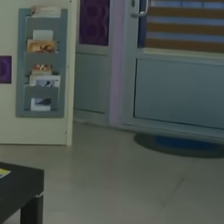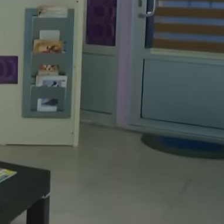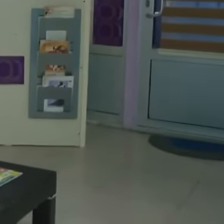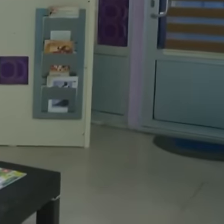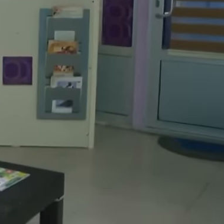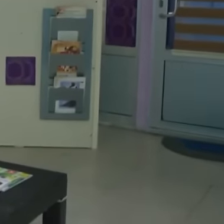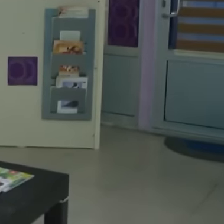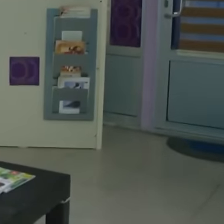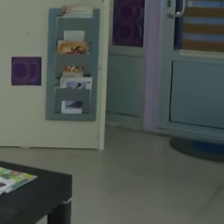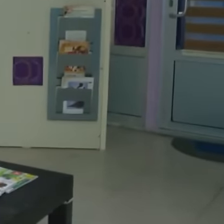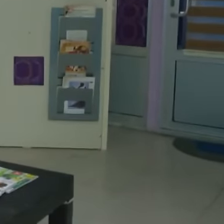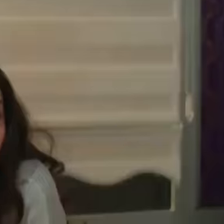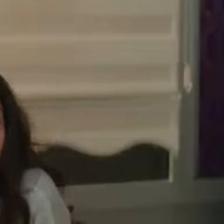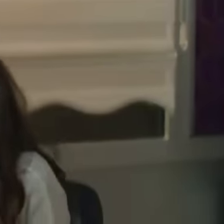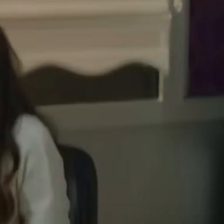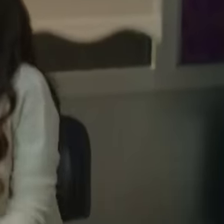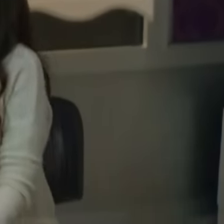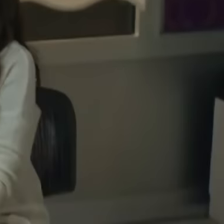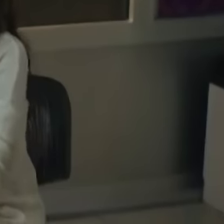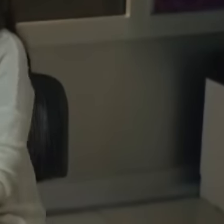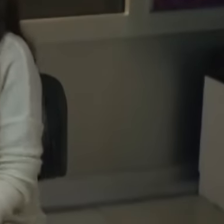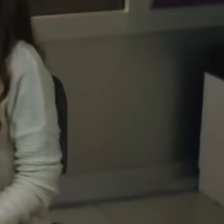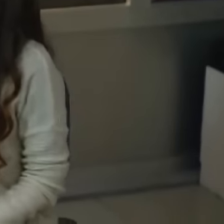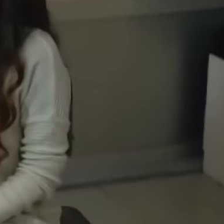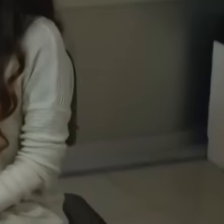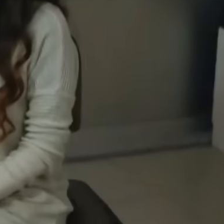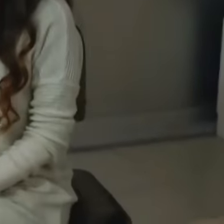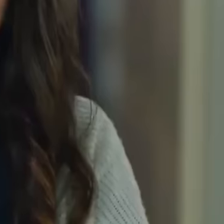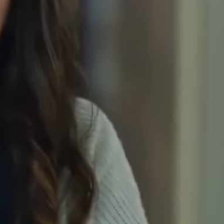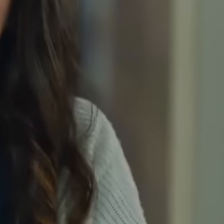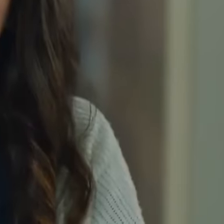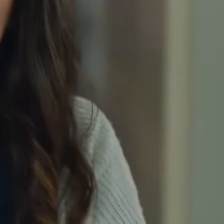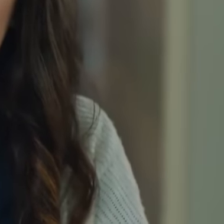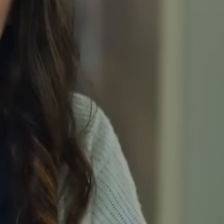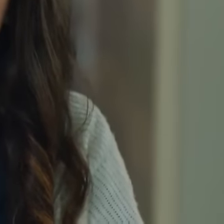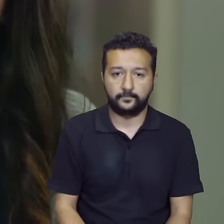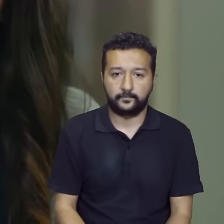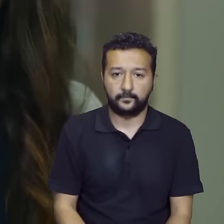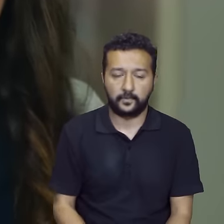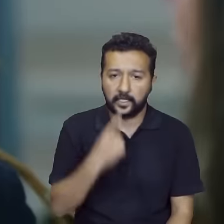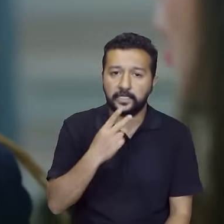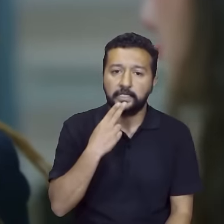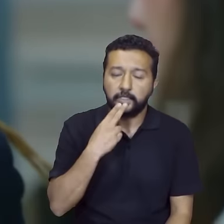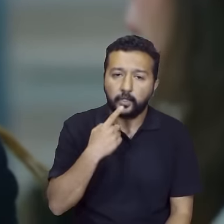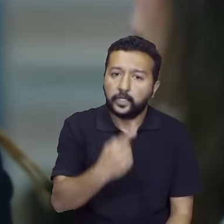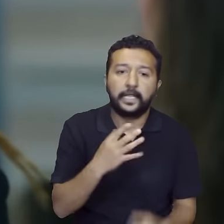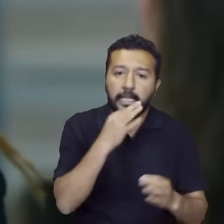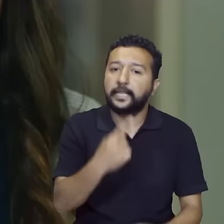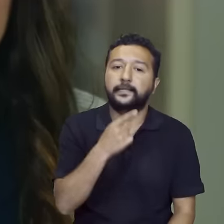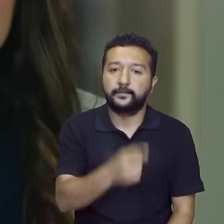Emel şaşkın, canı sıkılmış gibi dizlerinden destek alarak oturdu. Ne oldu, ne dedi? Kız söylesene, ne